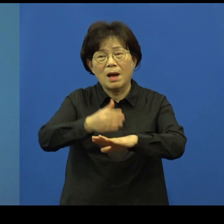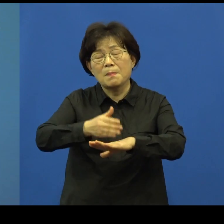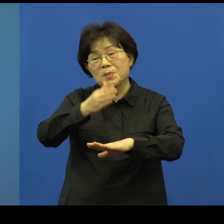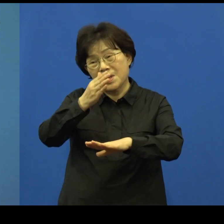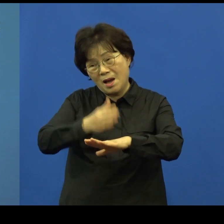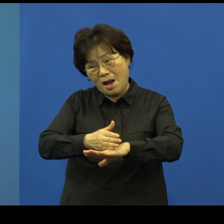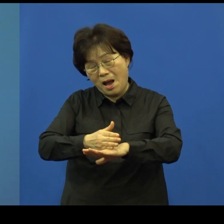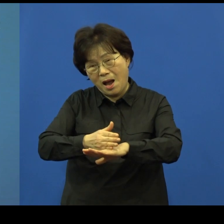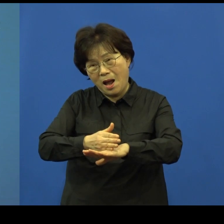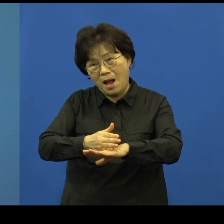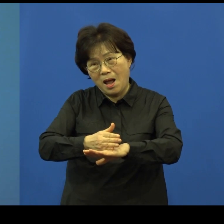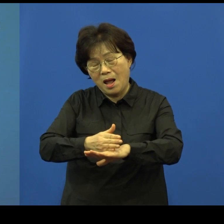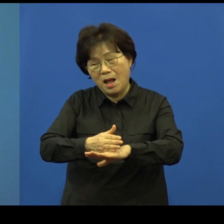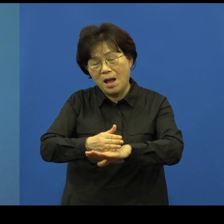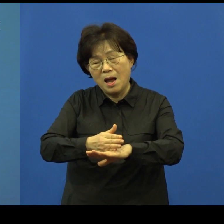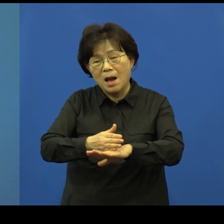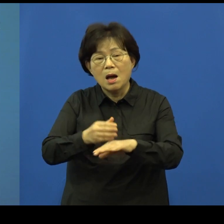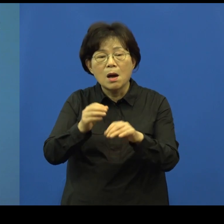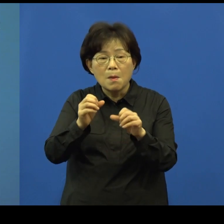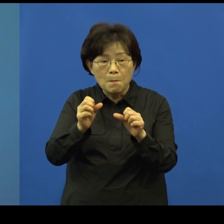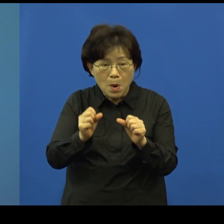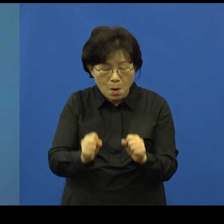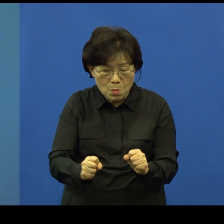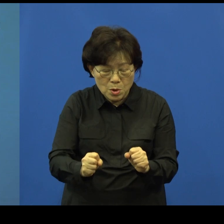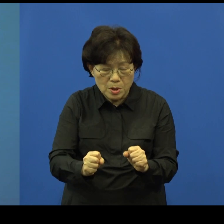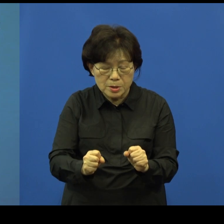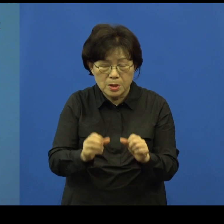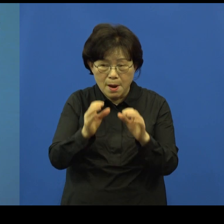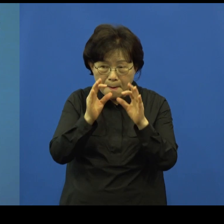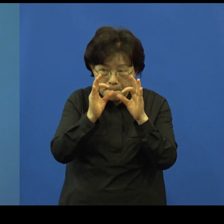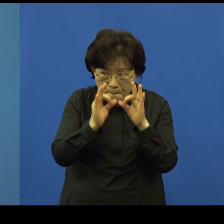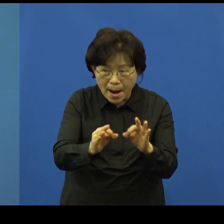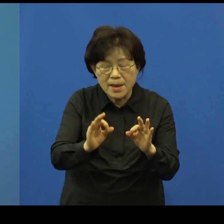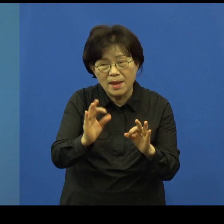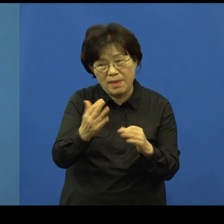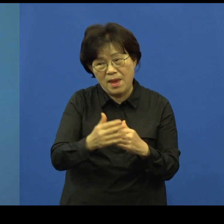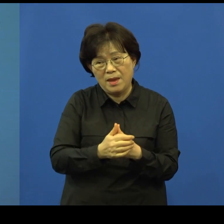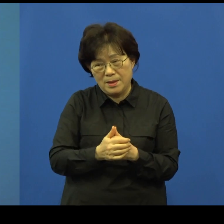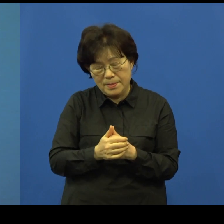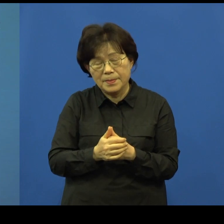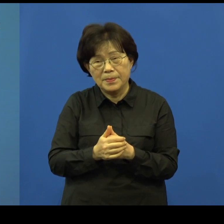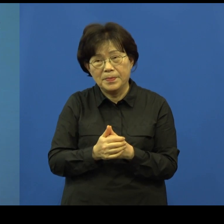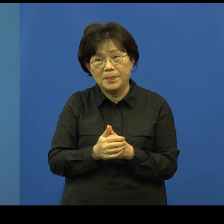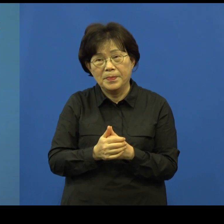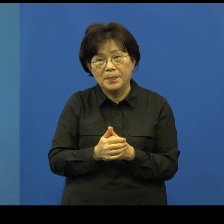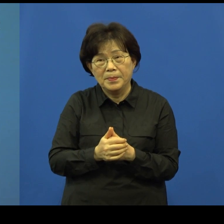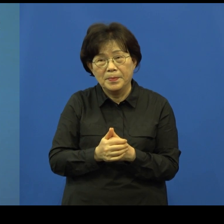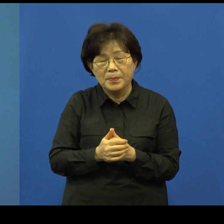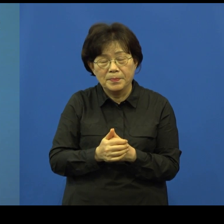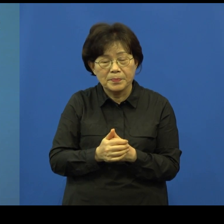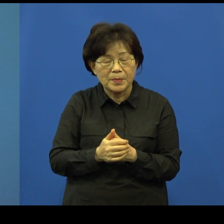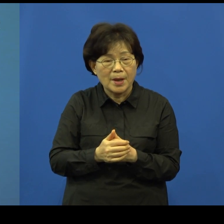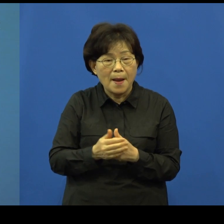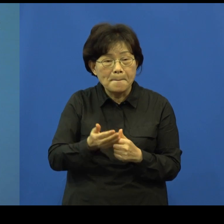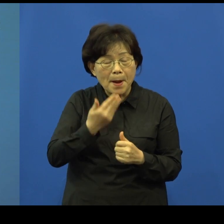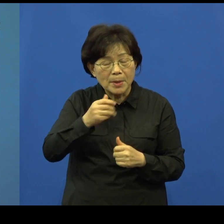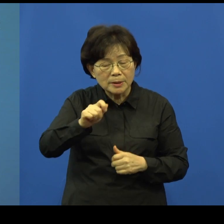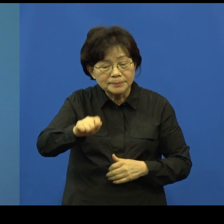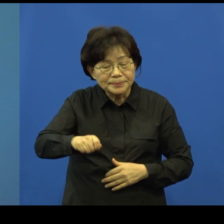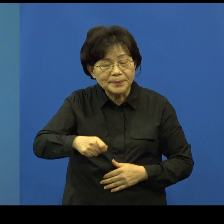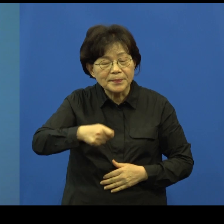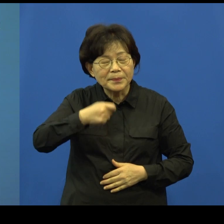감사가 머물러 있는 거예요. 관조하는 거예요. 음미하면 감사하는 거예요. 그래서 한 숟갈을 먹을 때 그렇게 감사하는